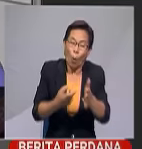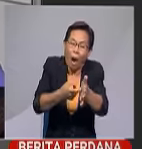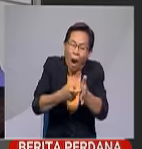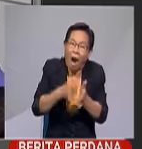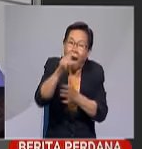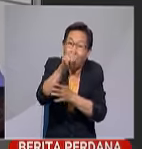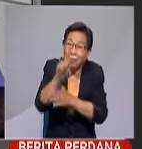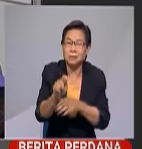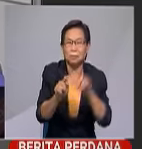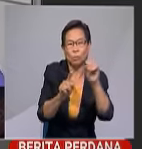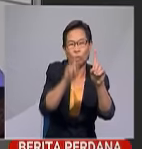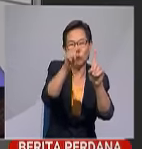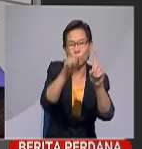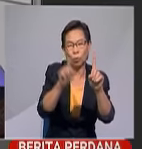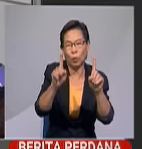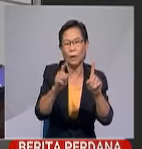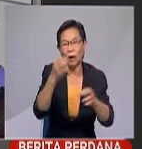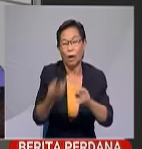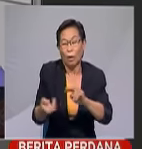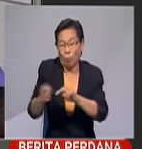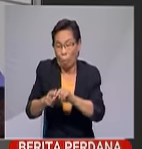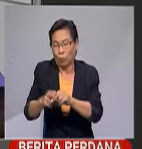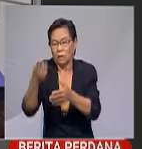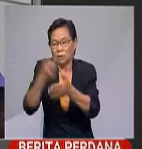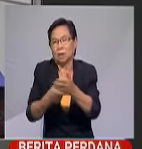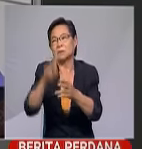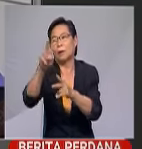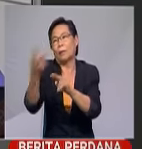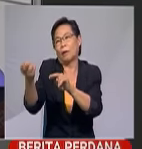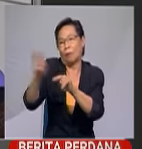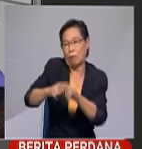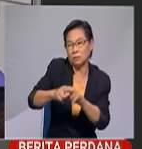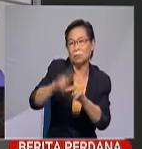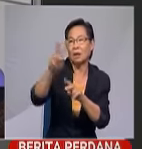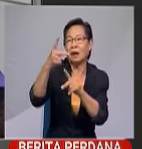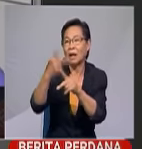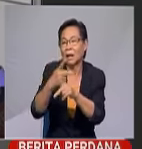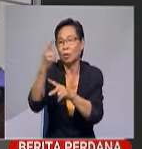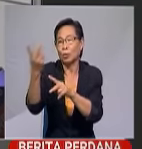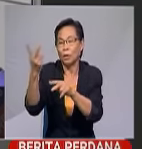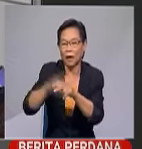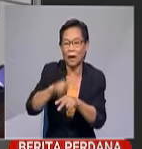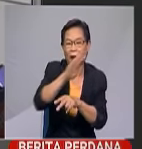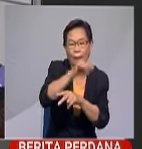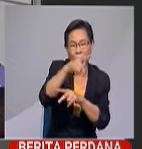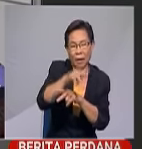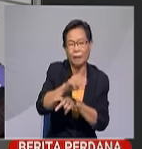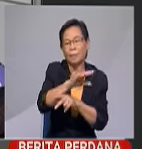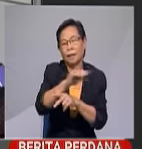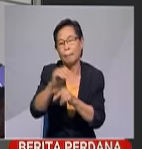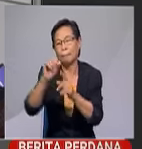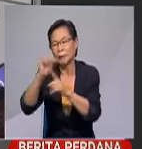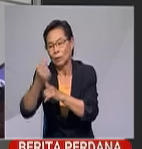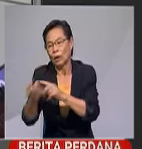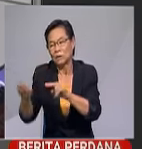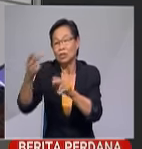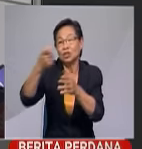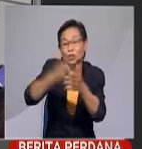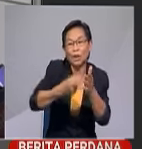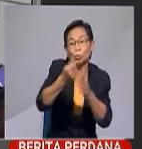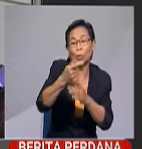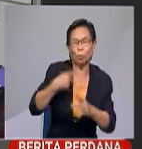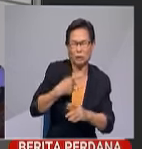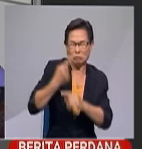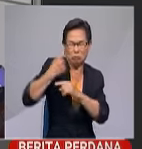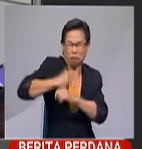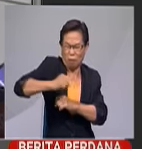time you have extra, dia charge double. So that will be double cost to MSN or to MPM and also to persatuan. So this is what we are trying to fight, that